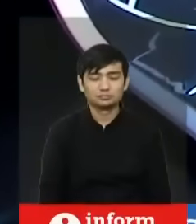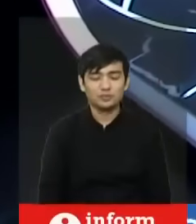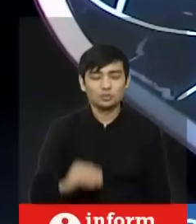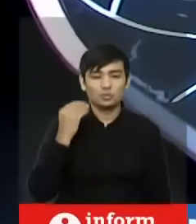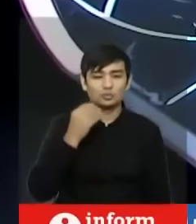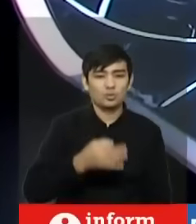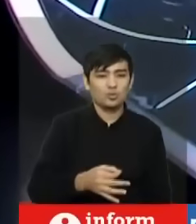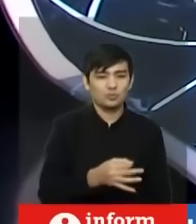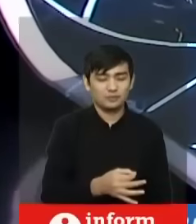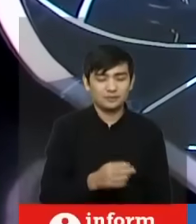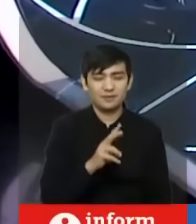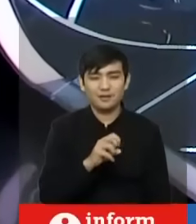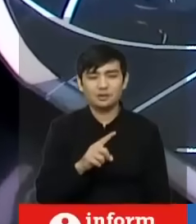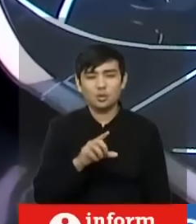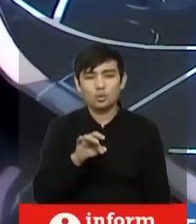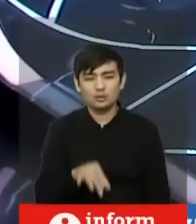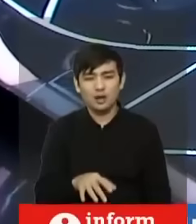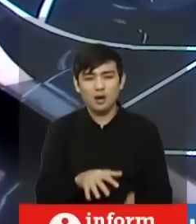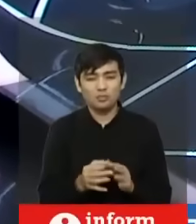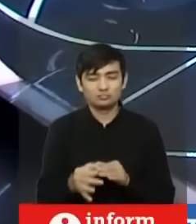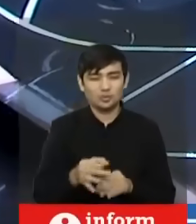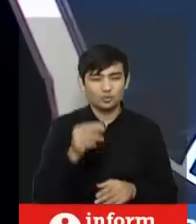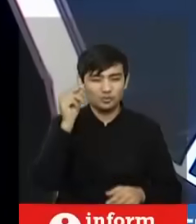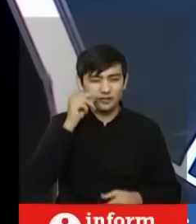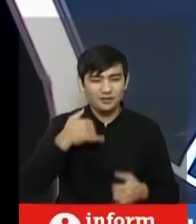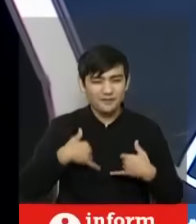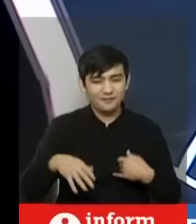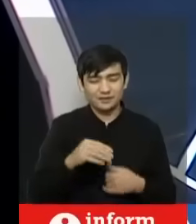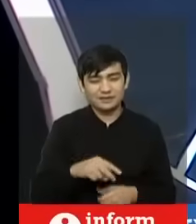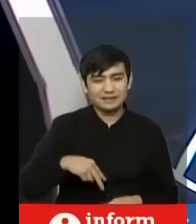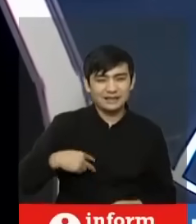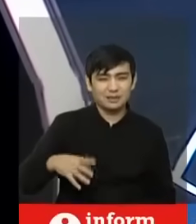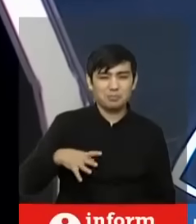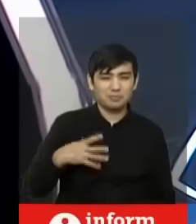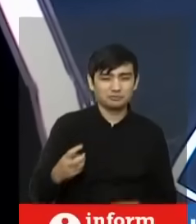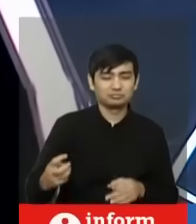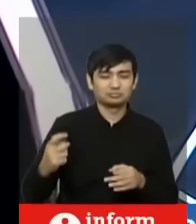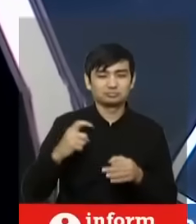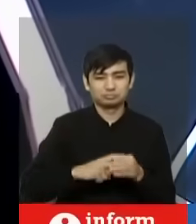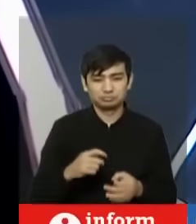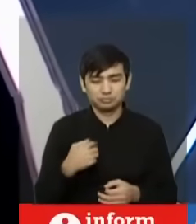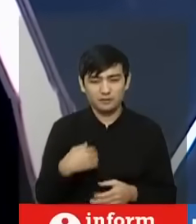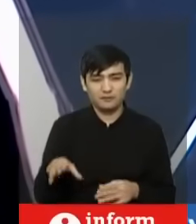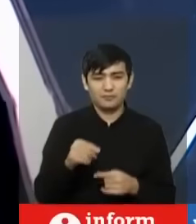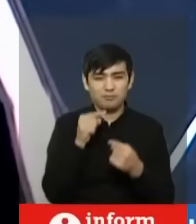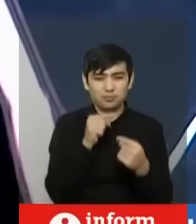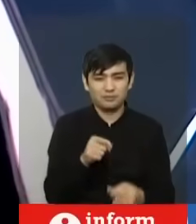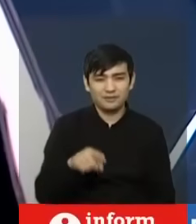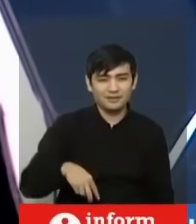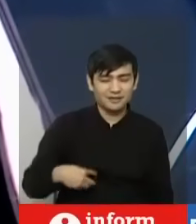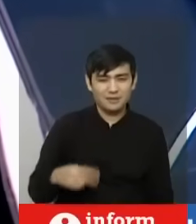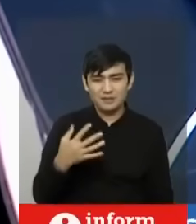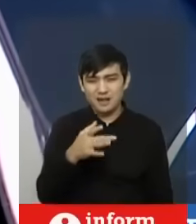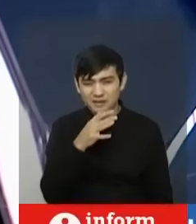Түркістан облысы Қазығұрт ауданының мұғалімдері мектепке бұрынғы директордың қайта оралуына қарсылық білдірді. Себебі білім ошағының 50